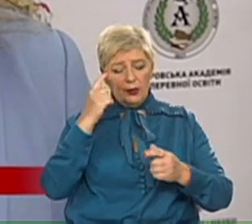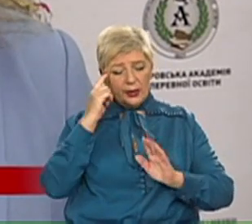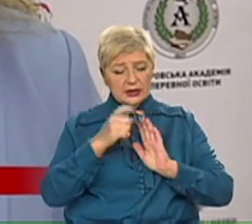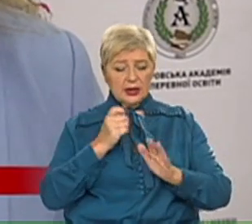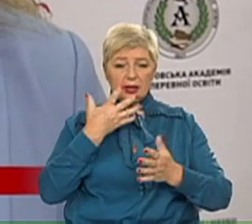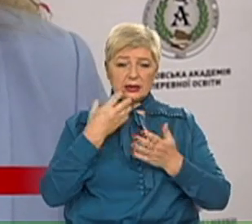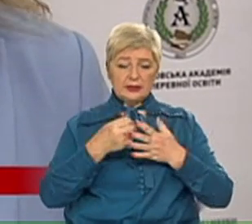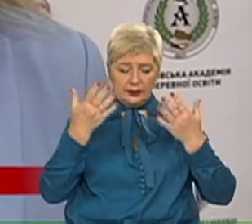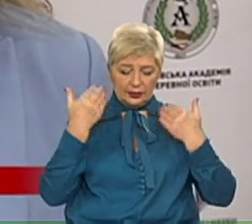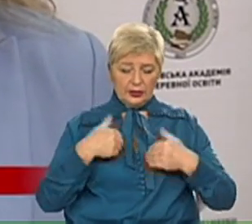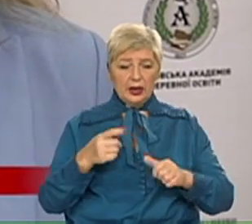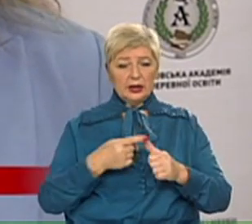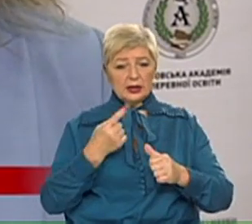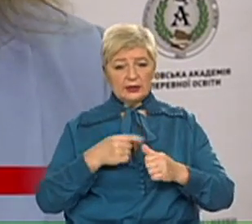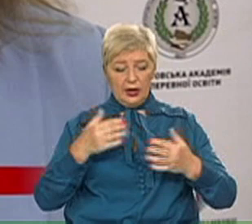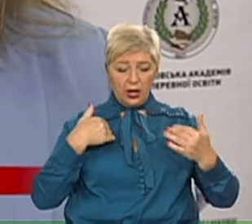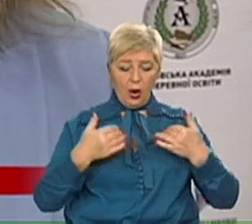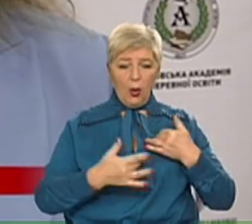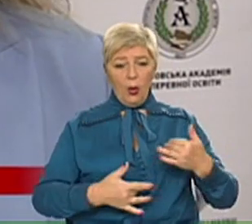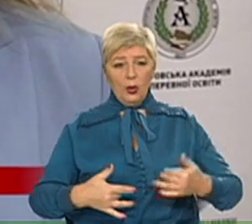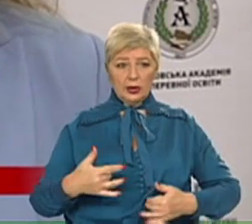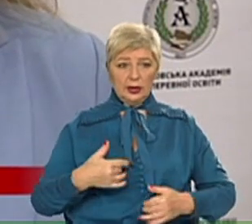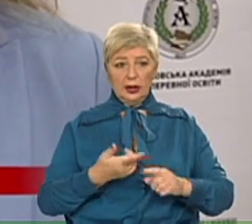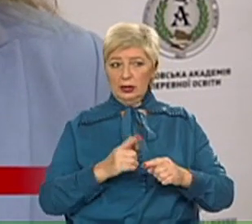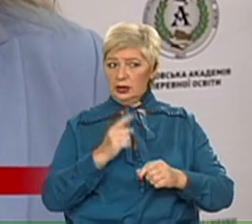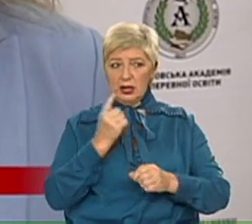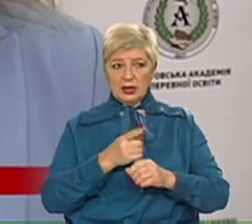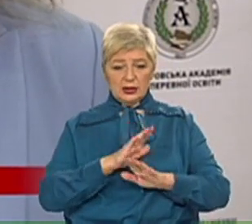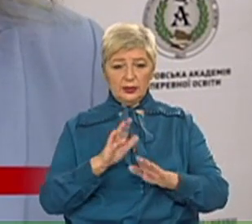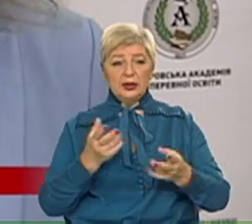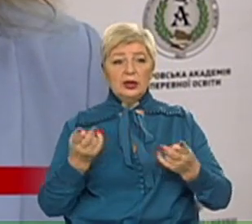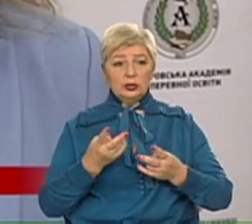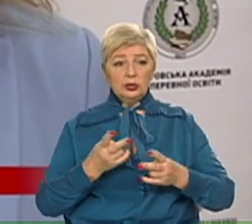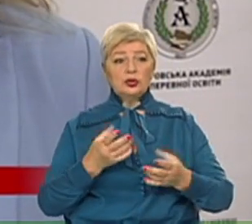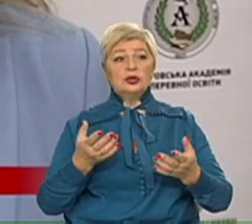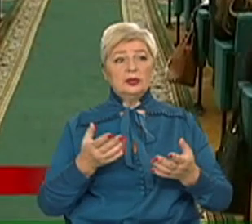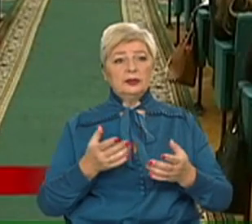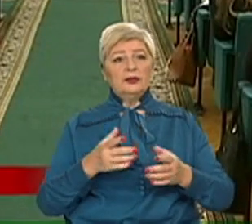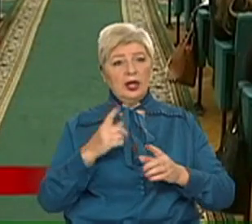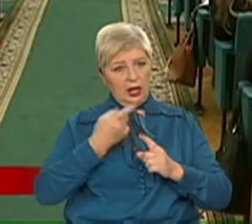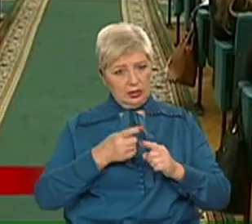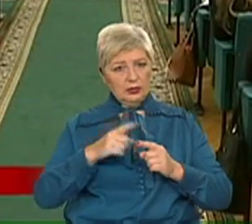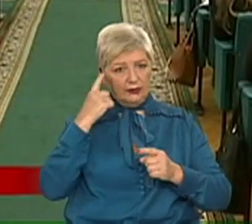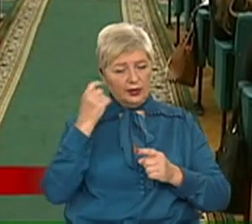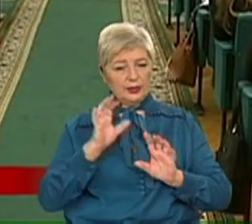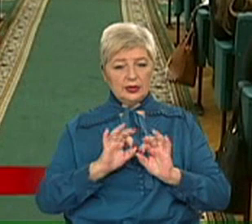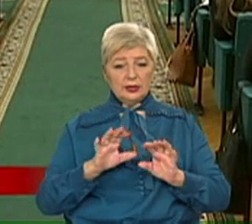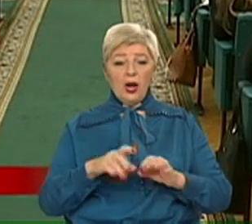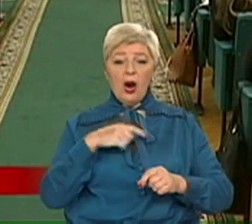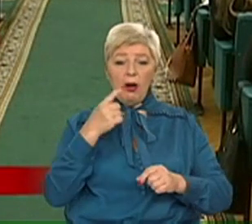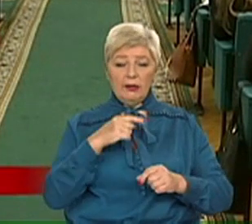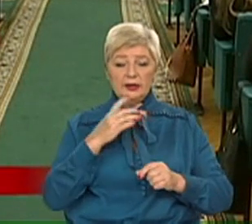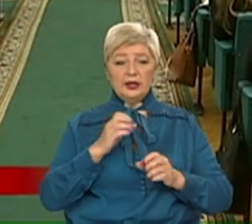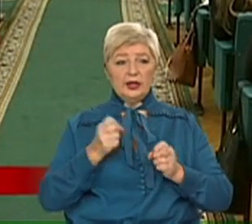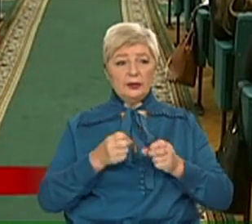тіла, названня органів – все це ставиться запрет, при цьому є явна потребність в цій інформації. Говорили і про